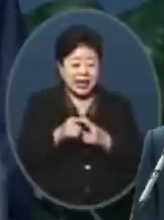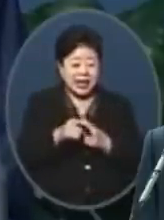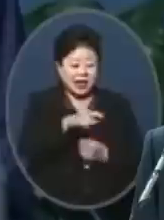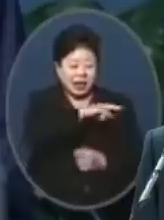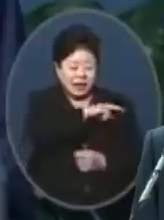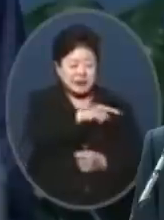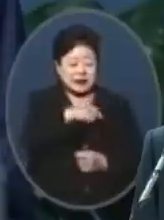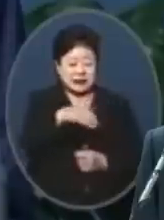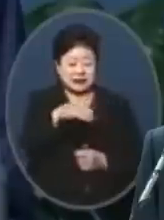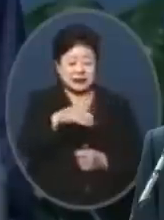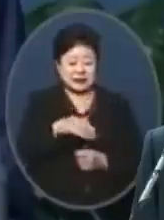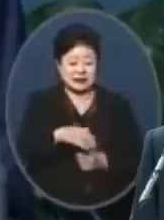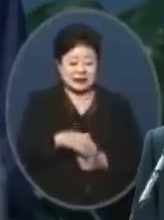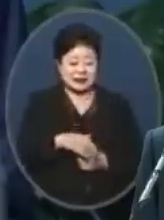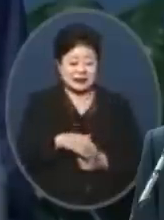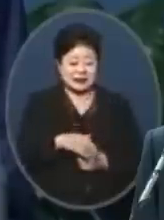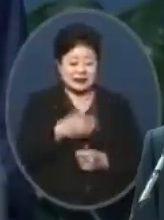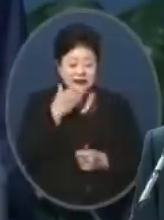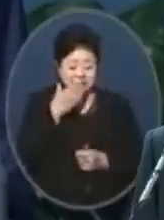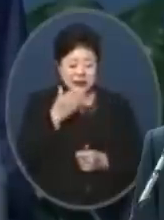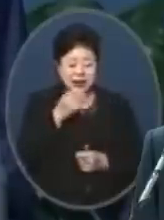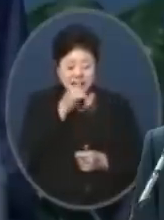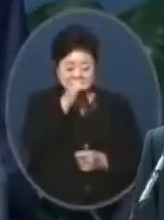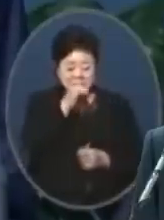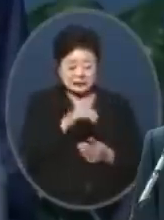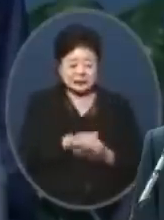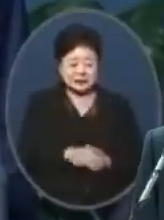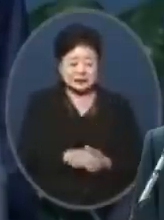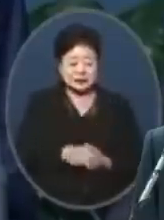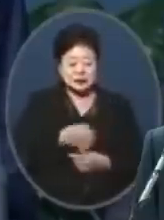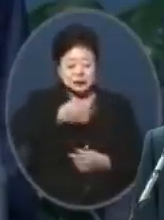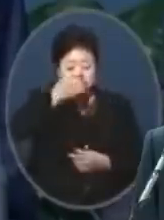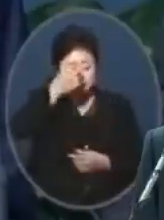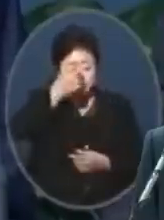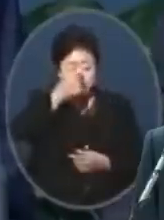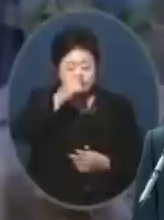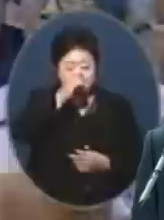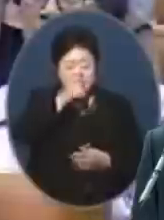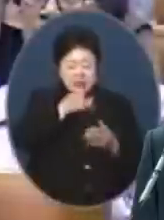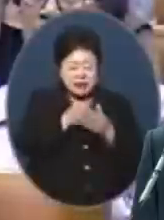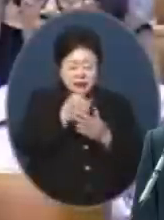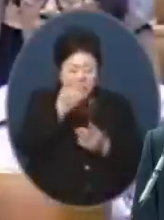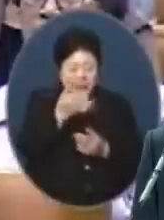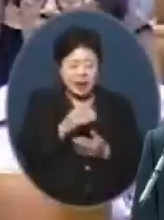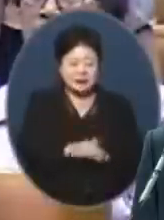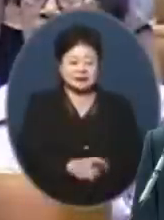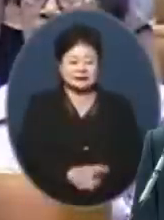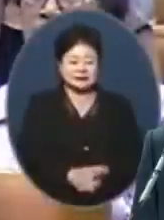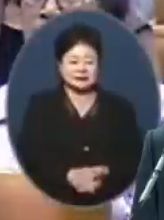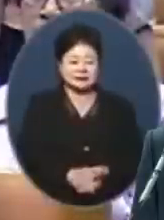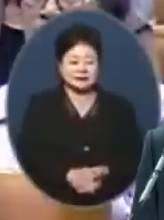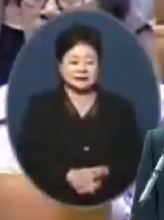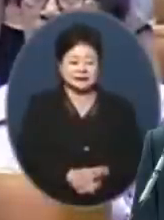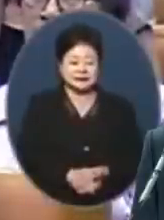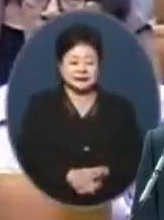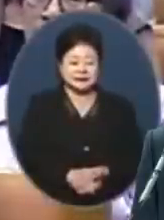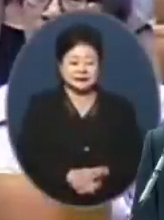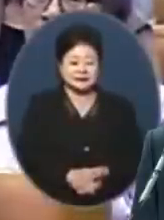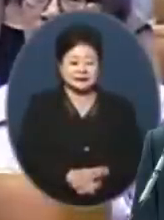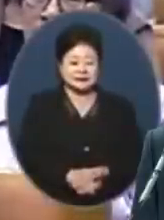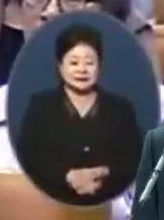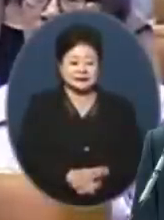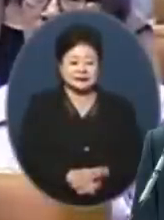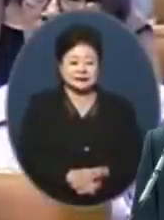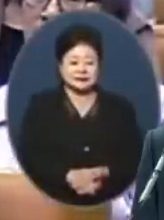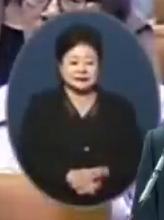앞서갈 수 있던 가능성이 있는 것은 꿈을 들어보면 압니다. So the difference between two people